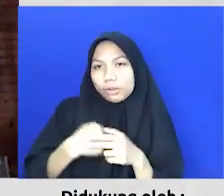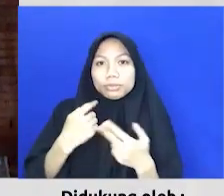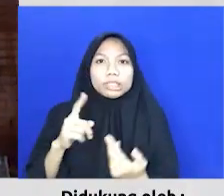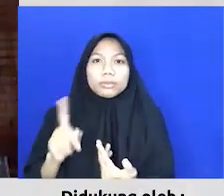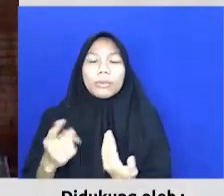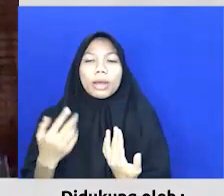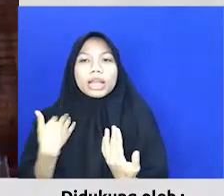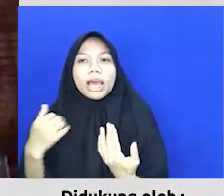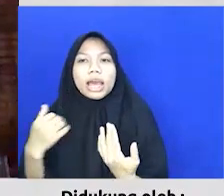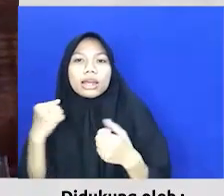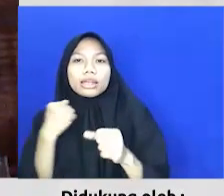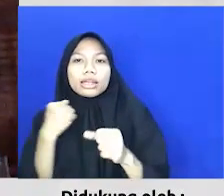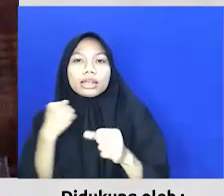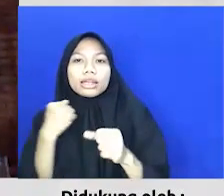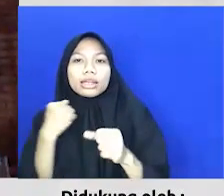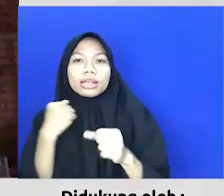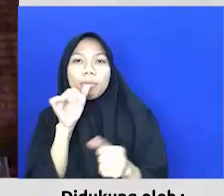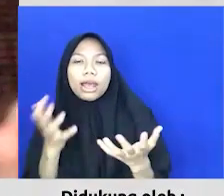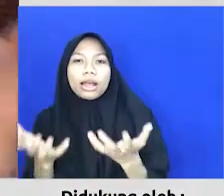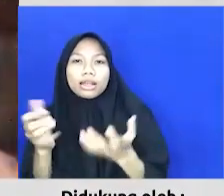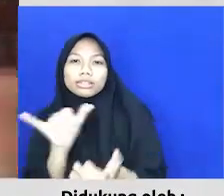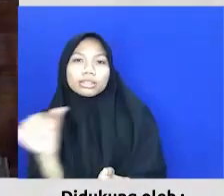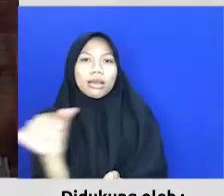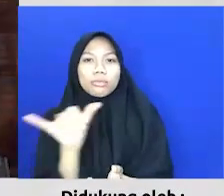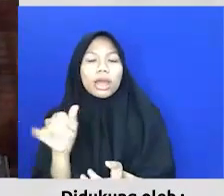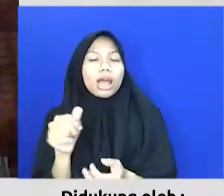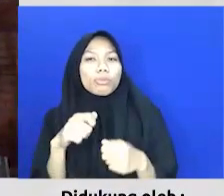sebaiknya atau mestinya film Indonesia di dalam banyak